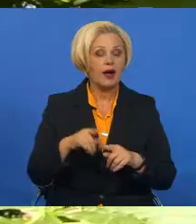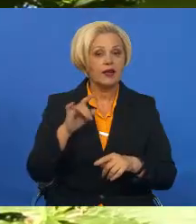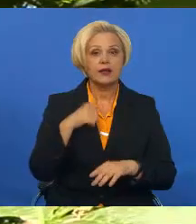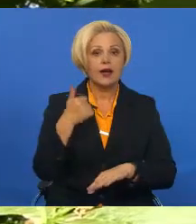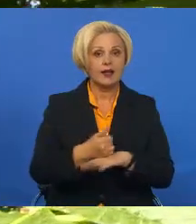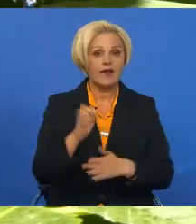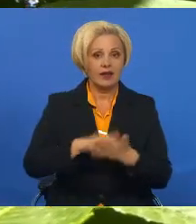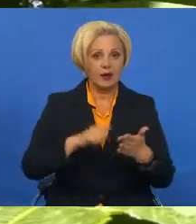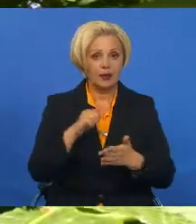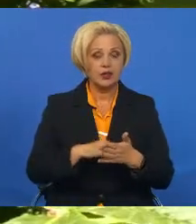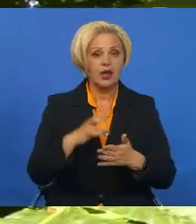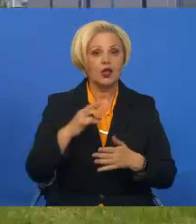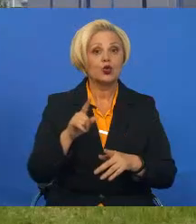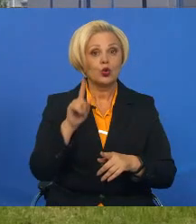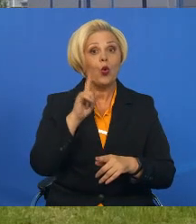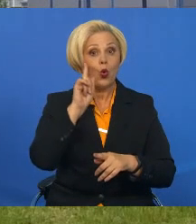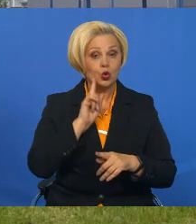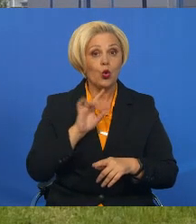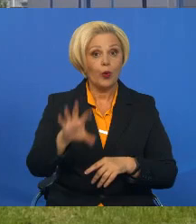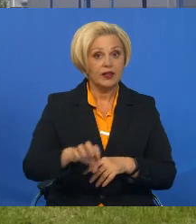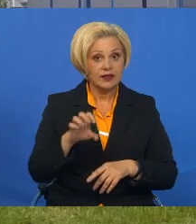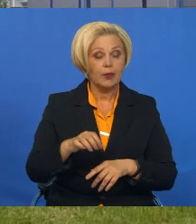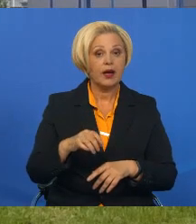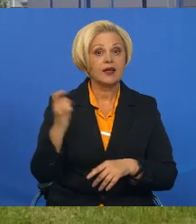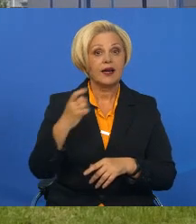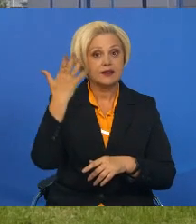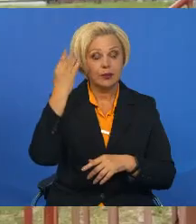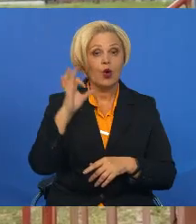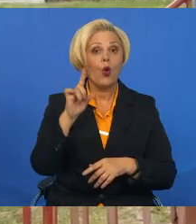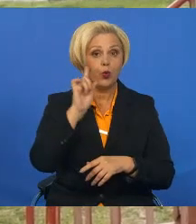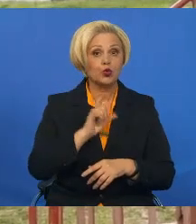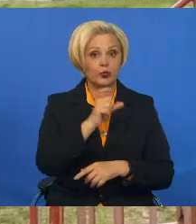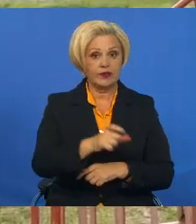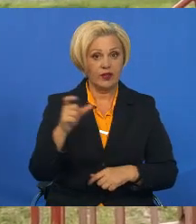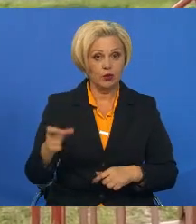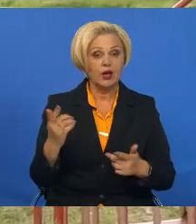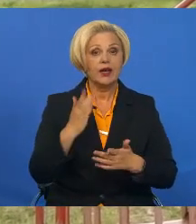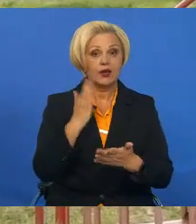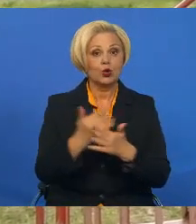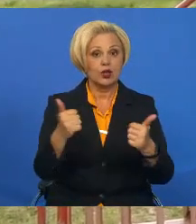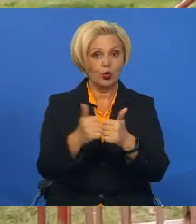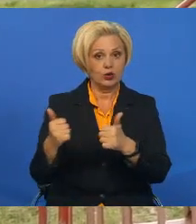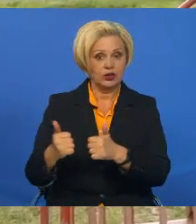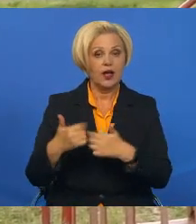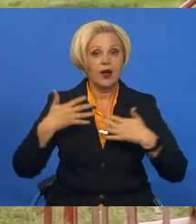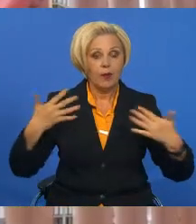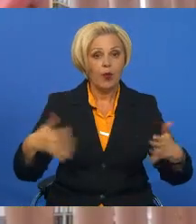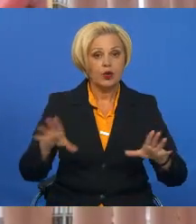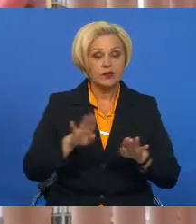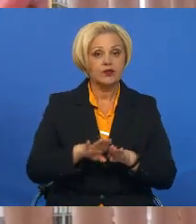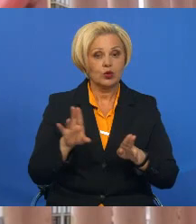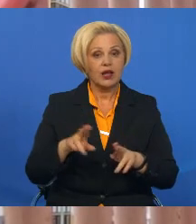прычынай, але ў пагоні за камфортам гадаванца гаспадары забываюцца пра камфорт людзей, якія знаходзяцца побач. Больш за ўсё такім